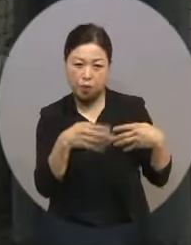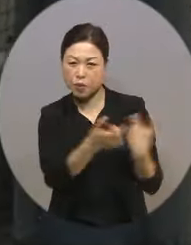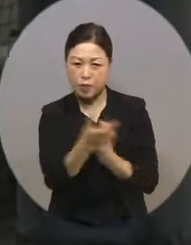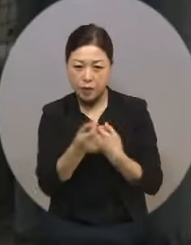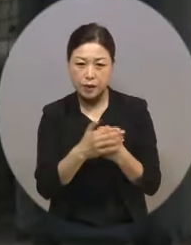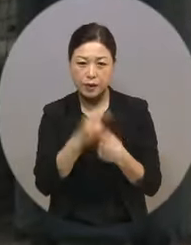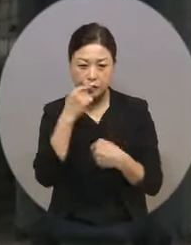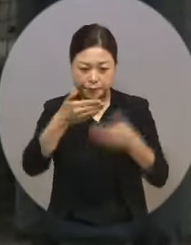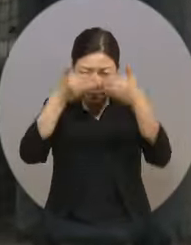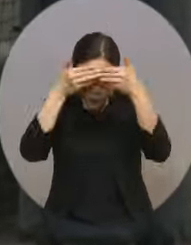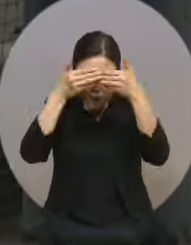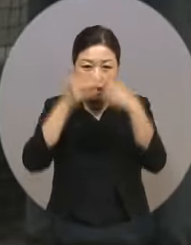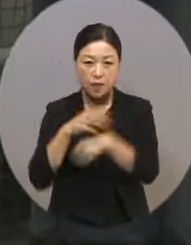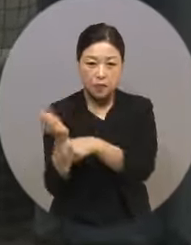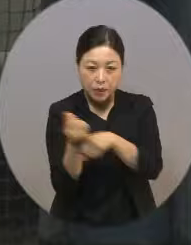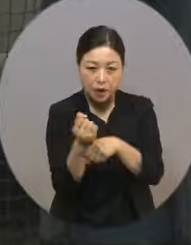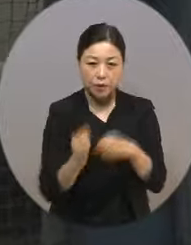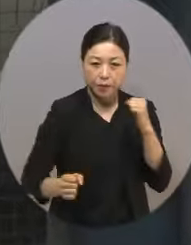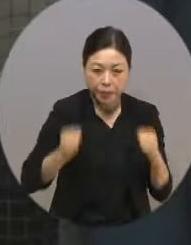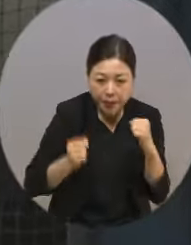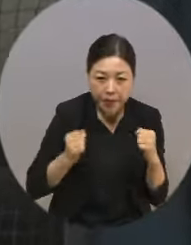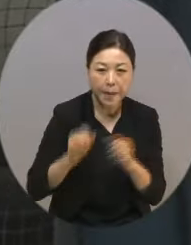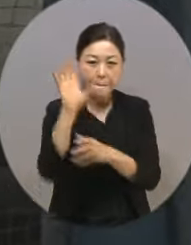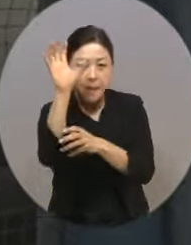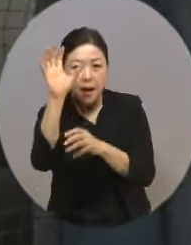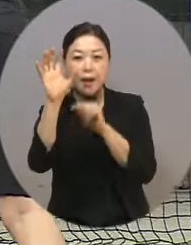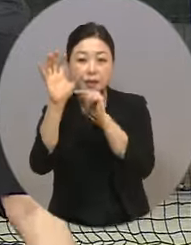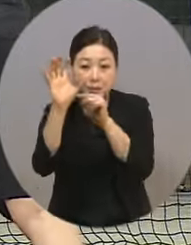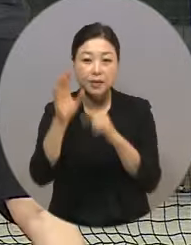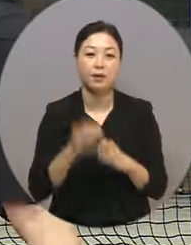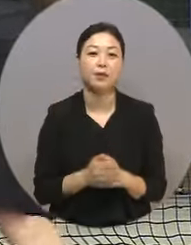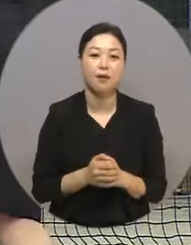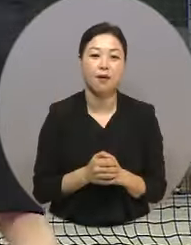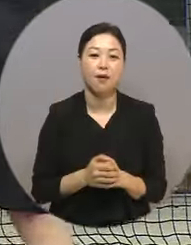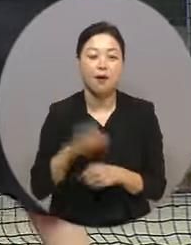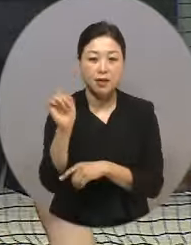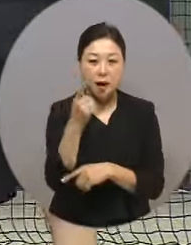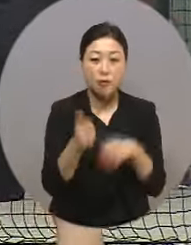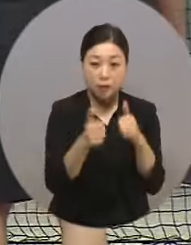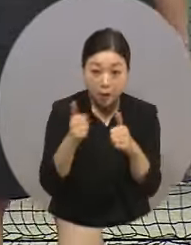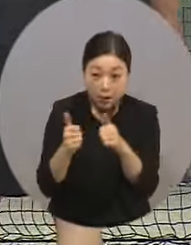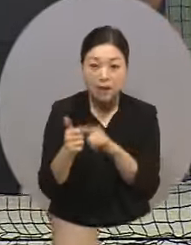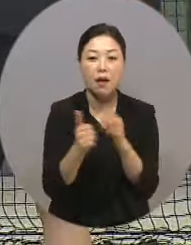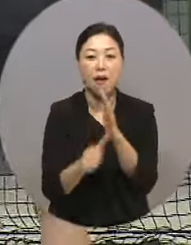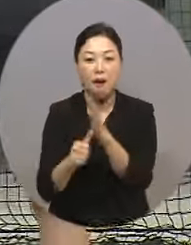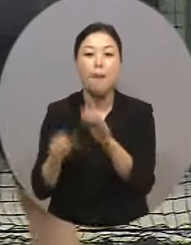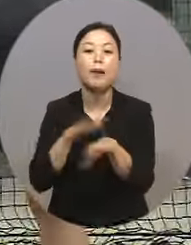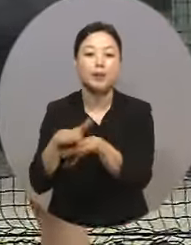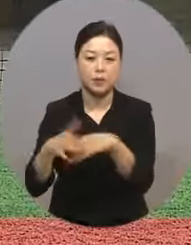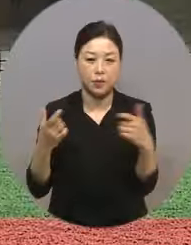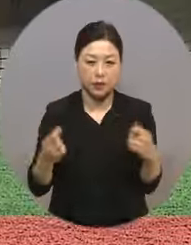눈을 가리고 타격, 주루, 수비 등을 전용 야구 장비를 활용하여 경기를 진행합니다.